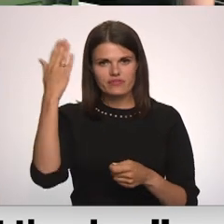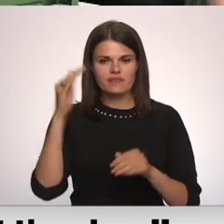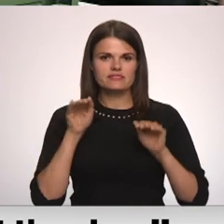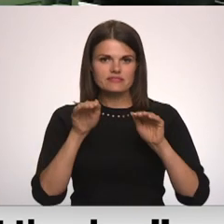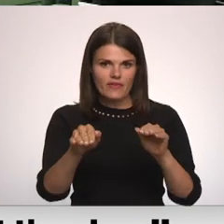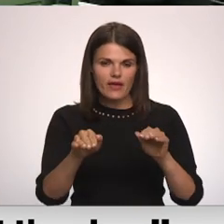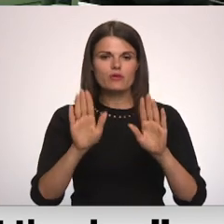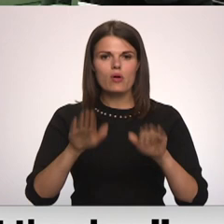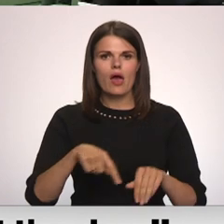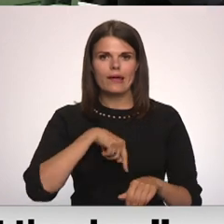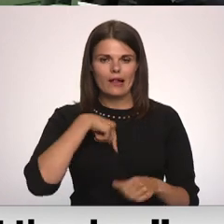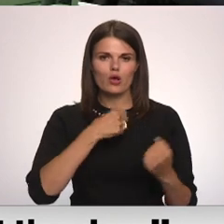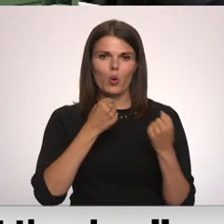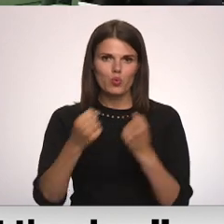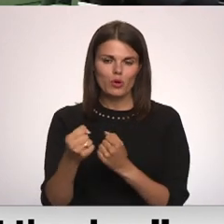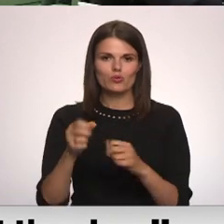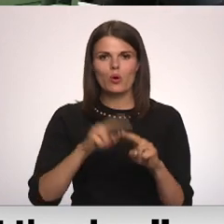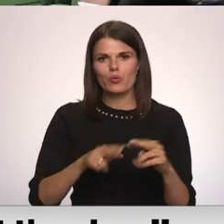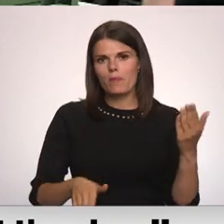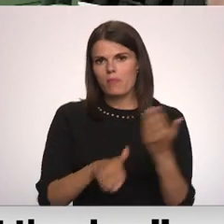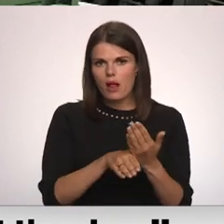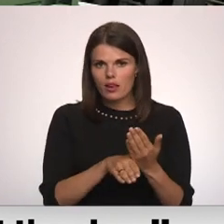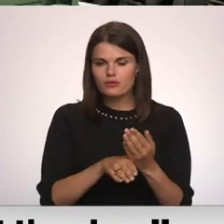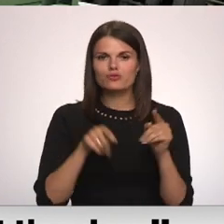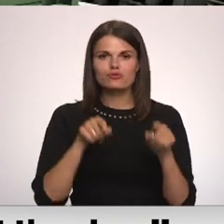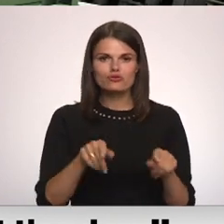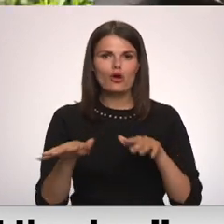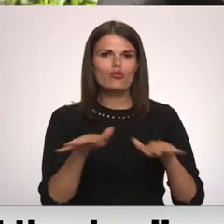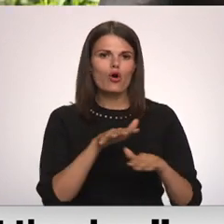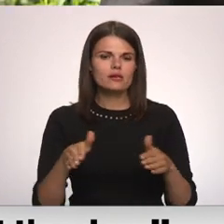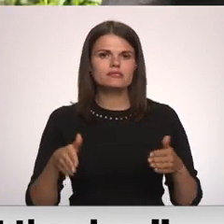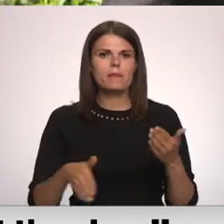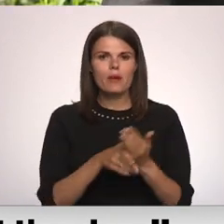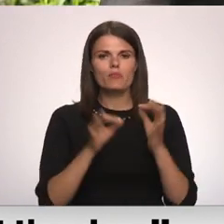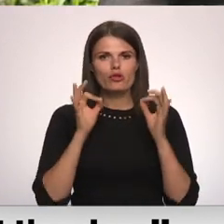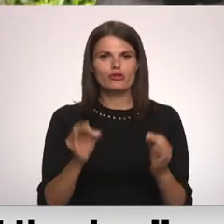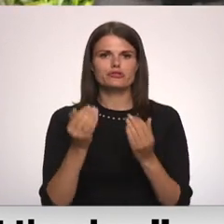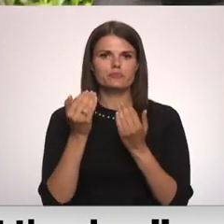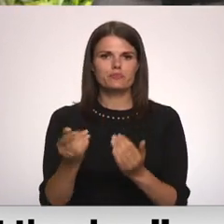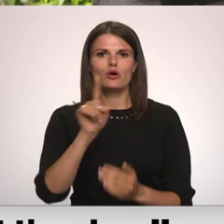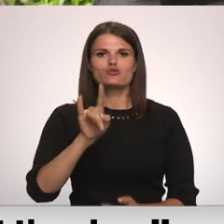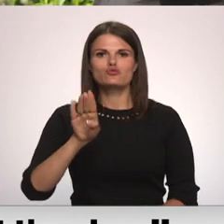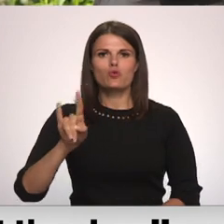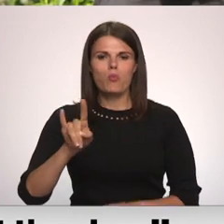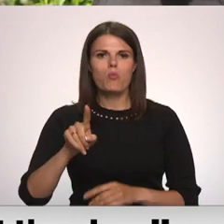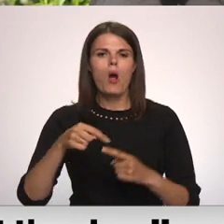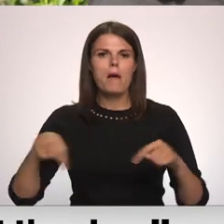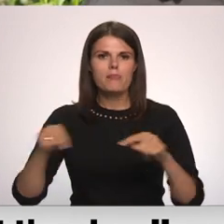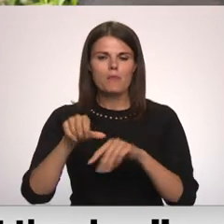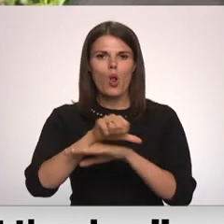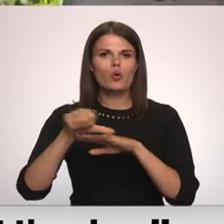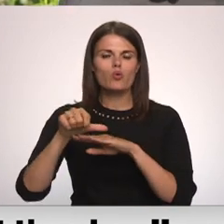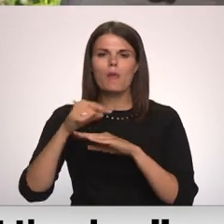lai viņa ilgāk noturētos un palīdzētu. Šeit organizētā palīdzība ir mērķēta tieši Sumu apgabalam, kas robežojas ar Krieviju.